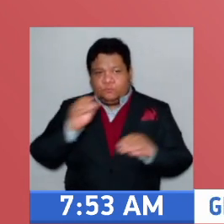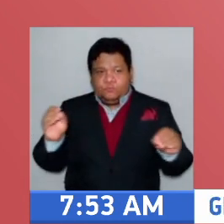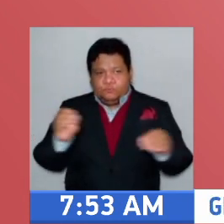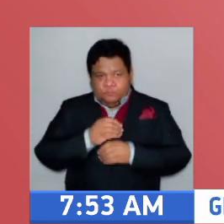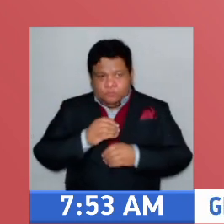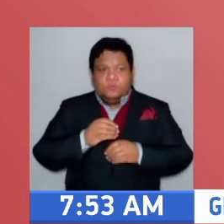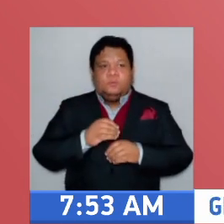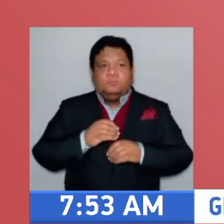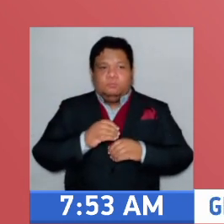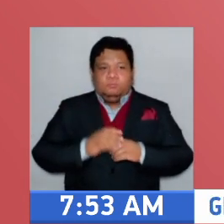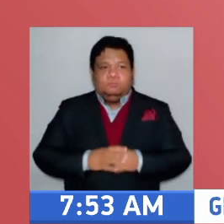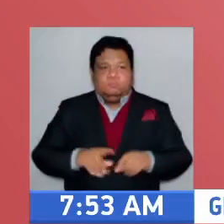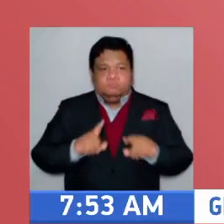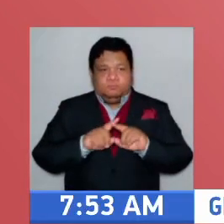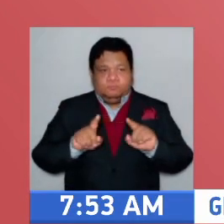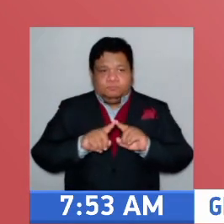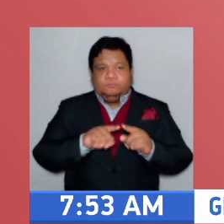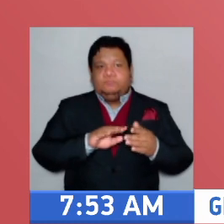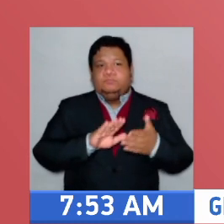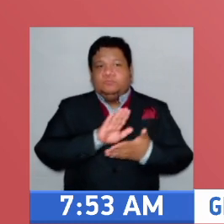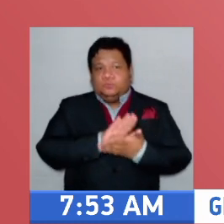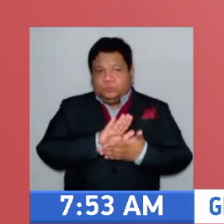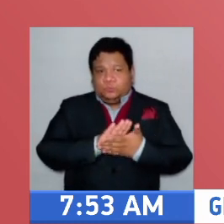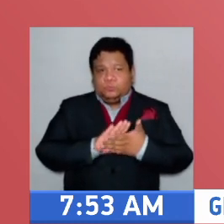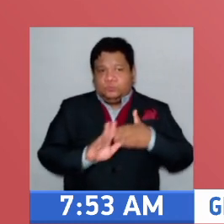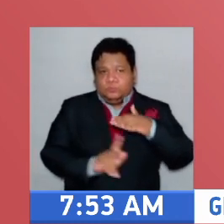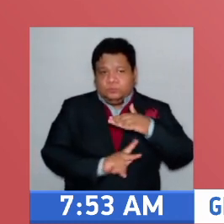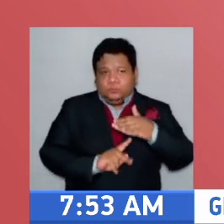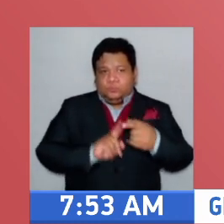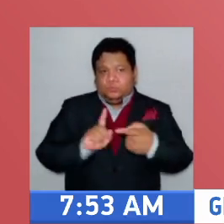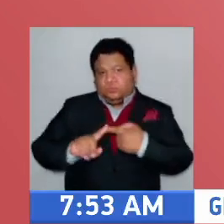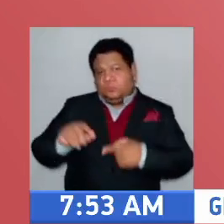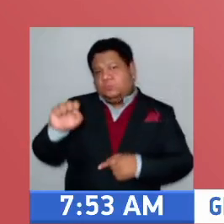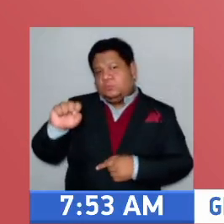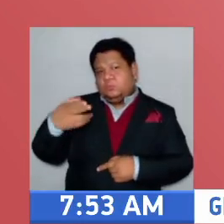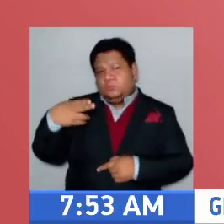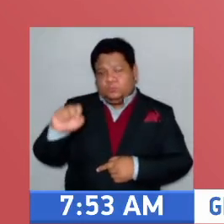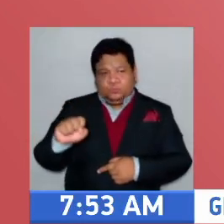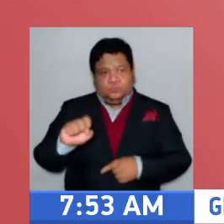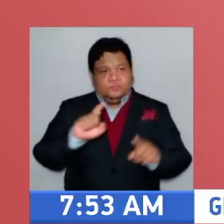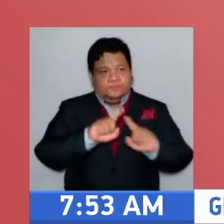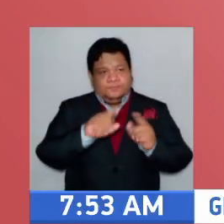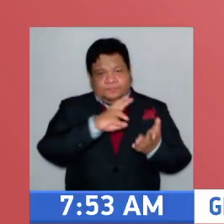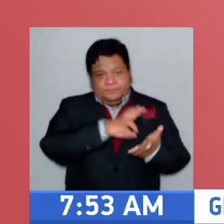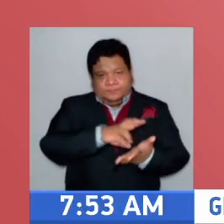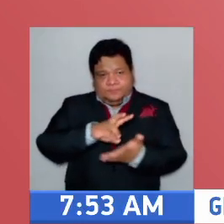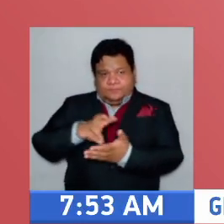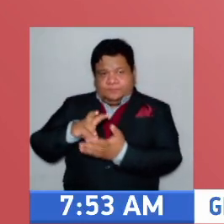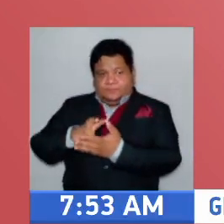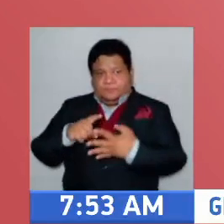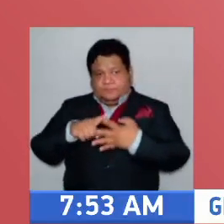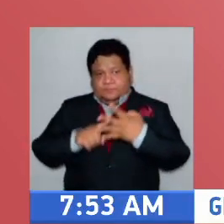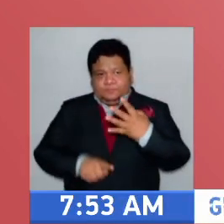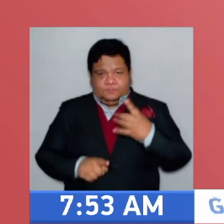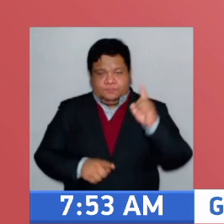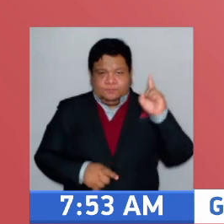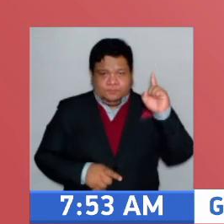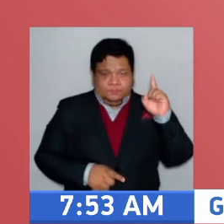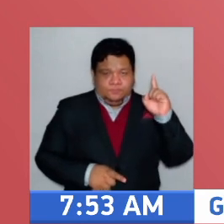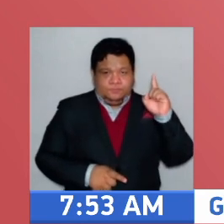walang pasok sa Polillo, Quezon, Pasukin, Ilocos Norte, Alfonso Lista, Ifugao at sa probinsya ng